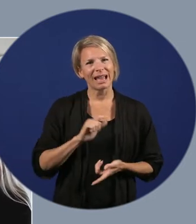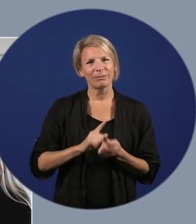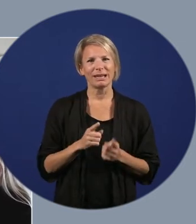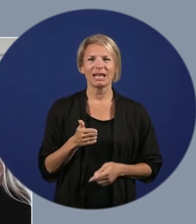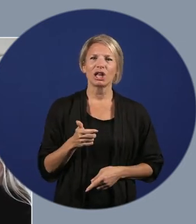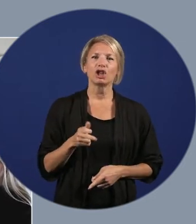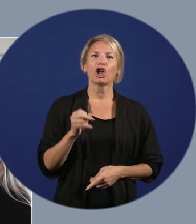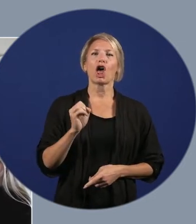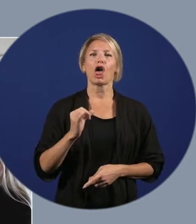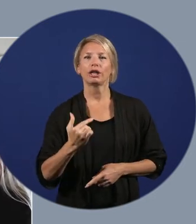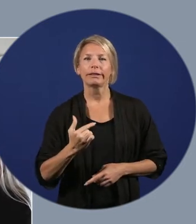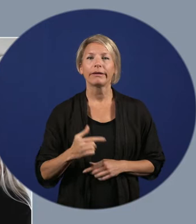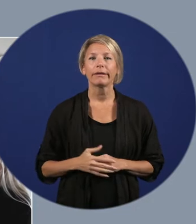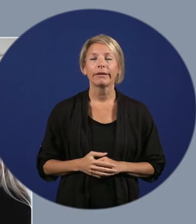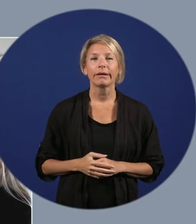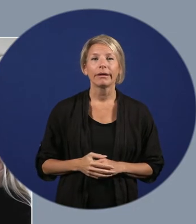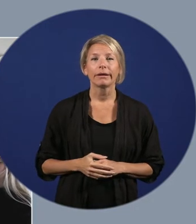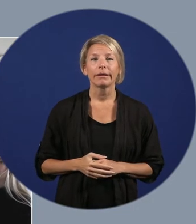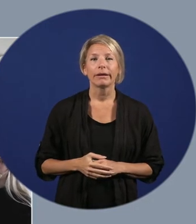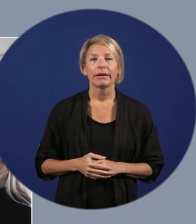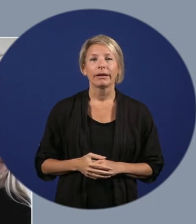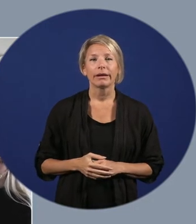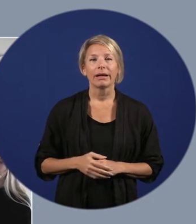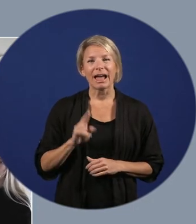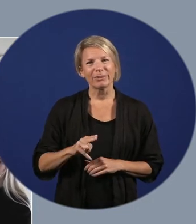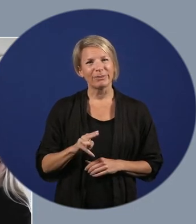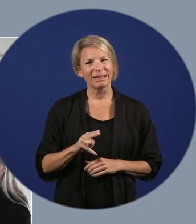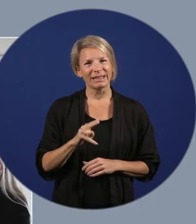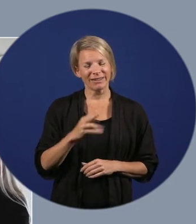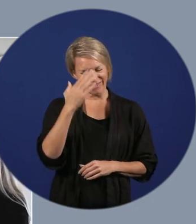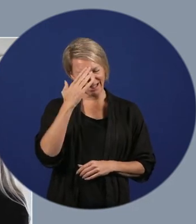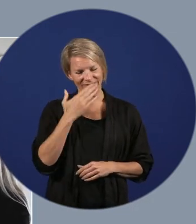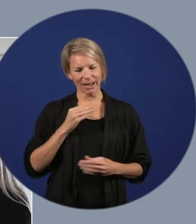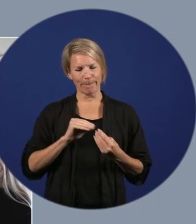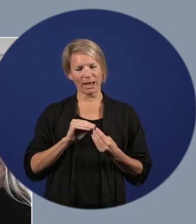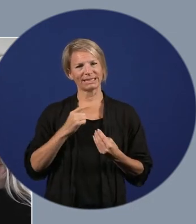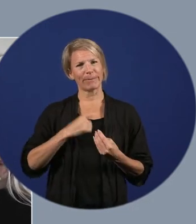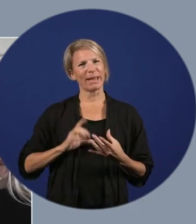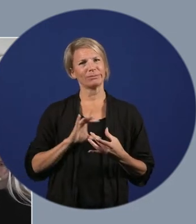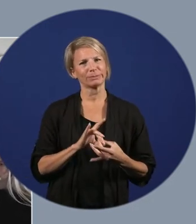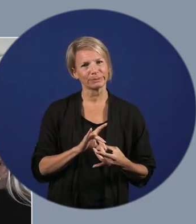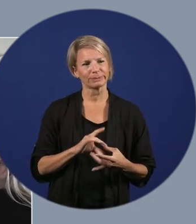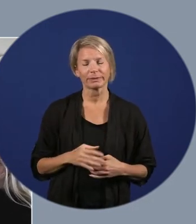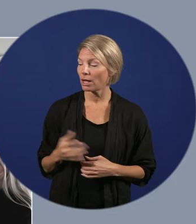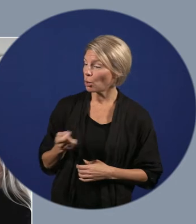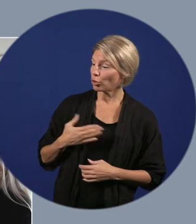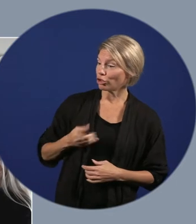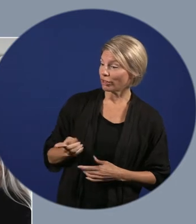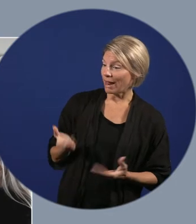trögt för att hitta vem passar just mig och så. Var det någon som tyckte det var lätt?